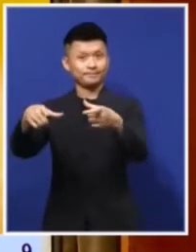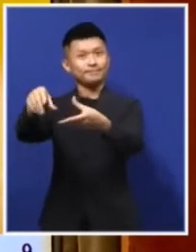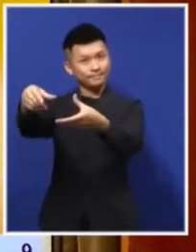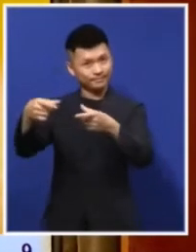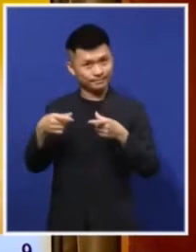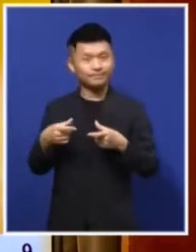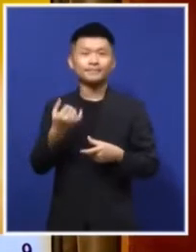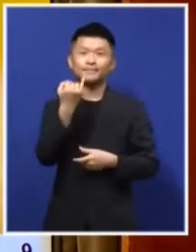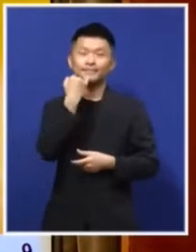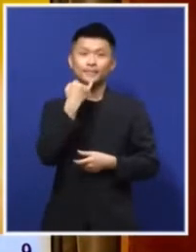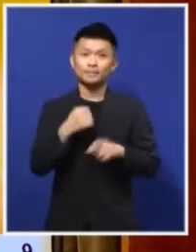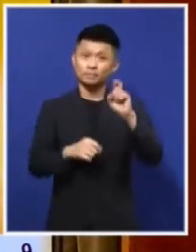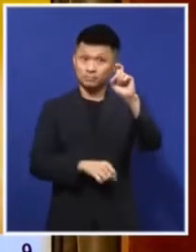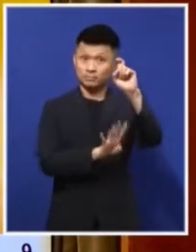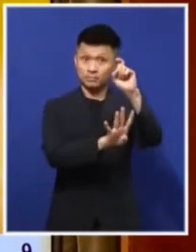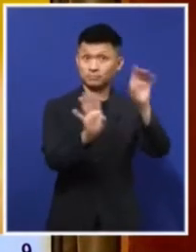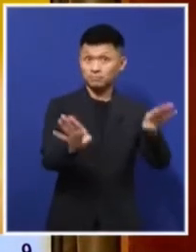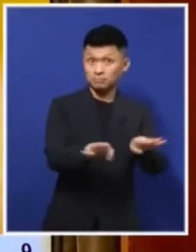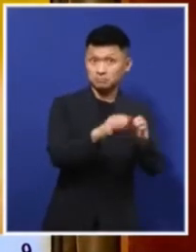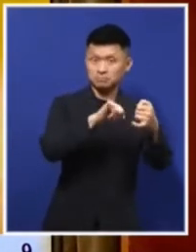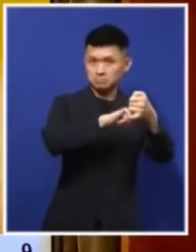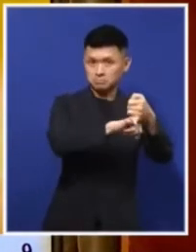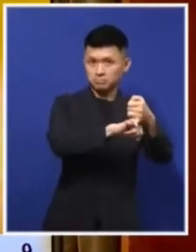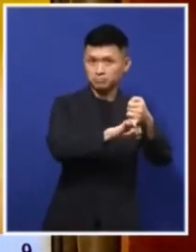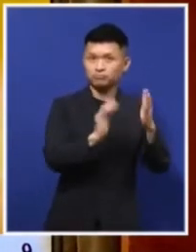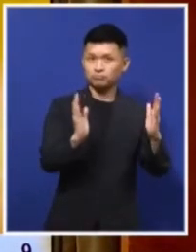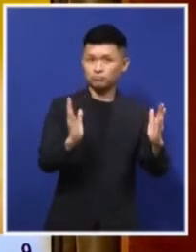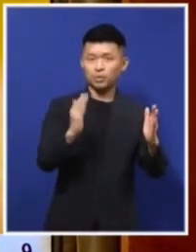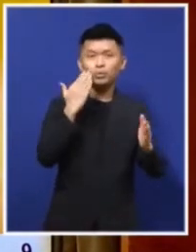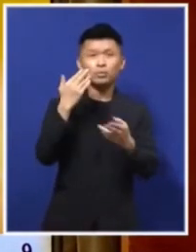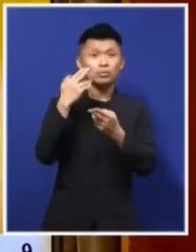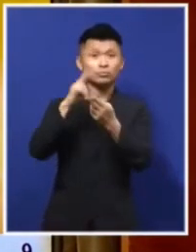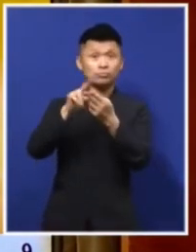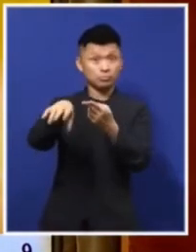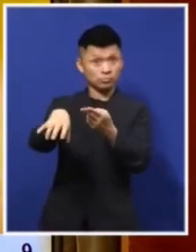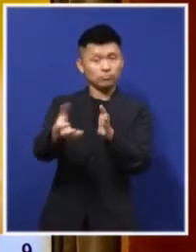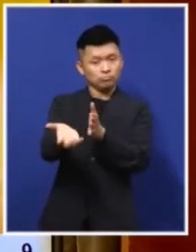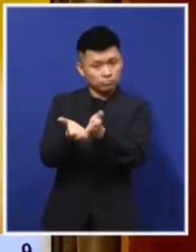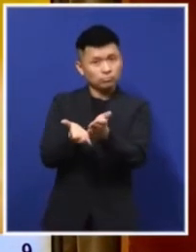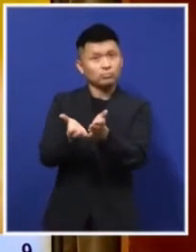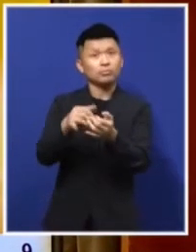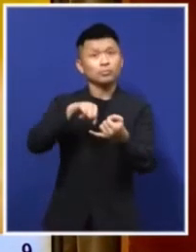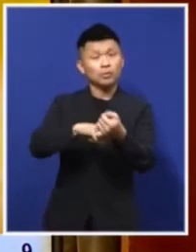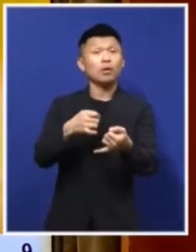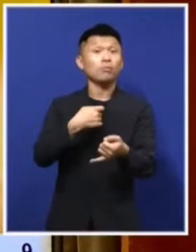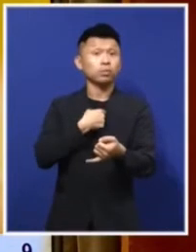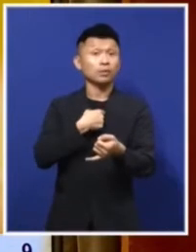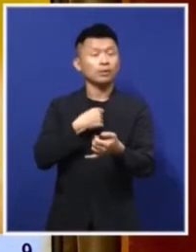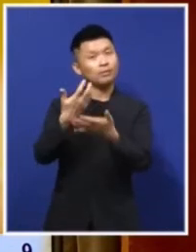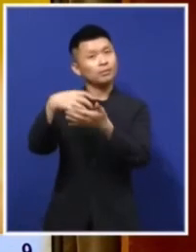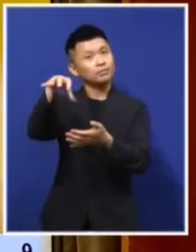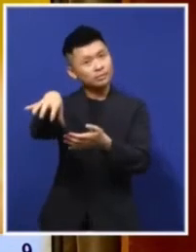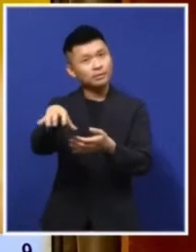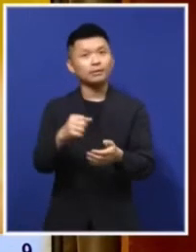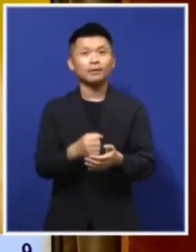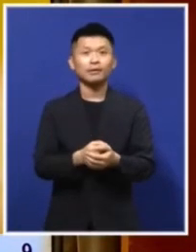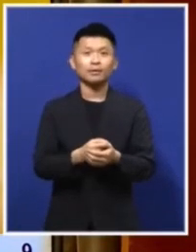是10月4号开始的预约期，还是即使是邮局是要预约的。那不管是在他们的网站，或者是